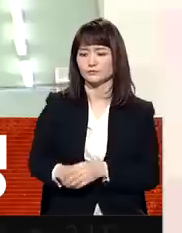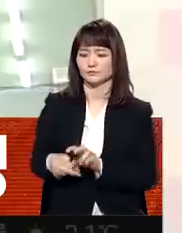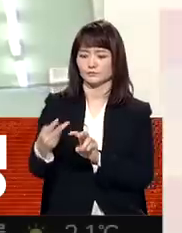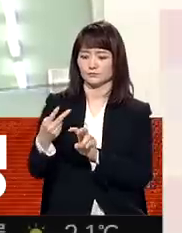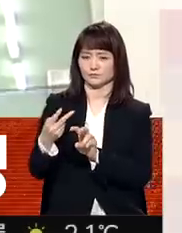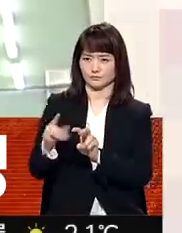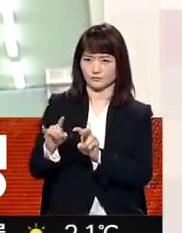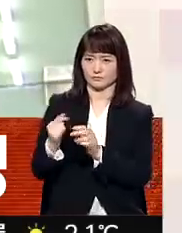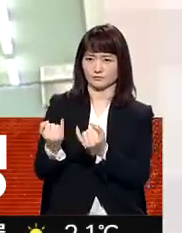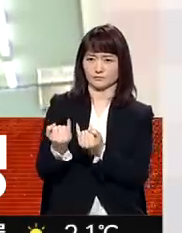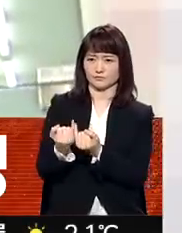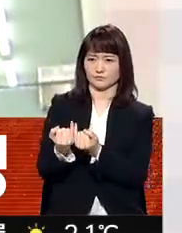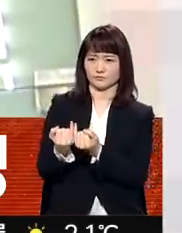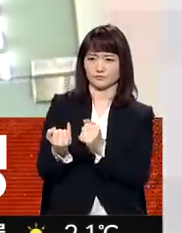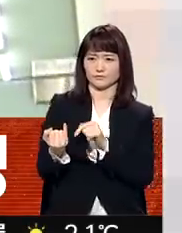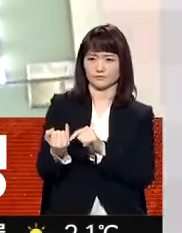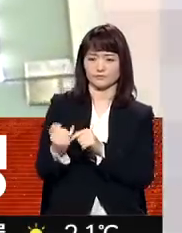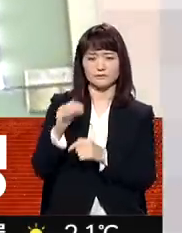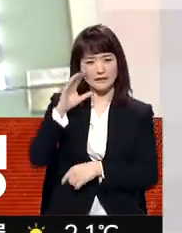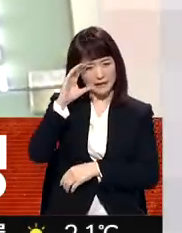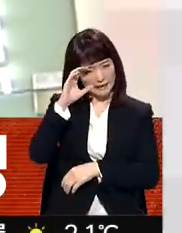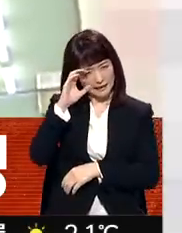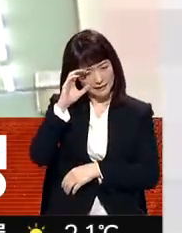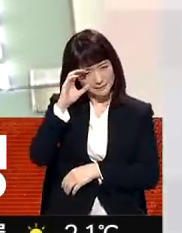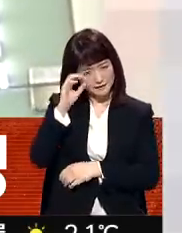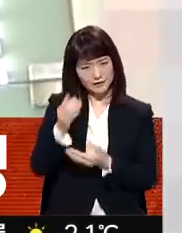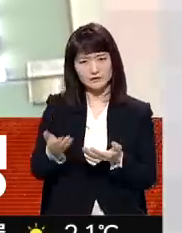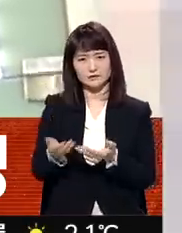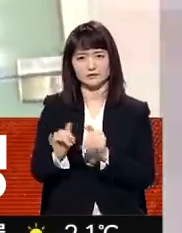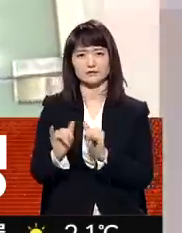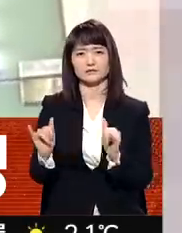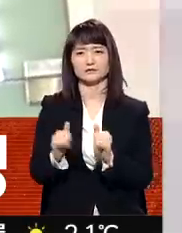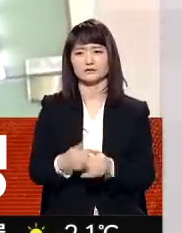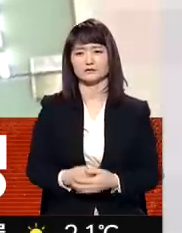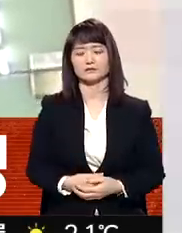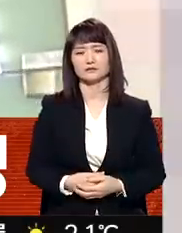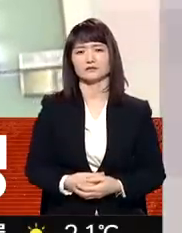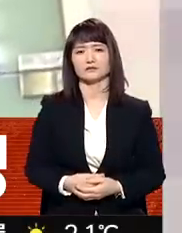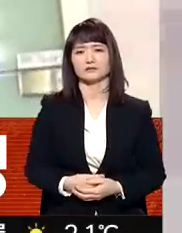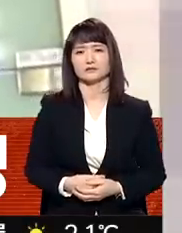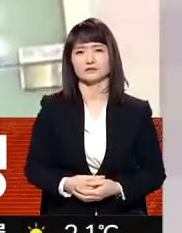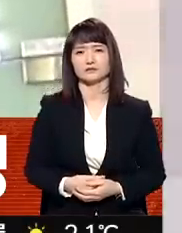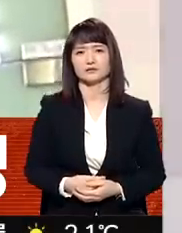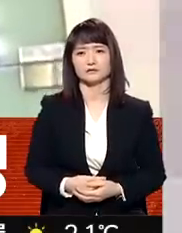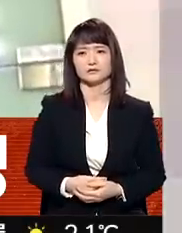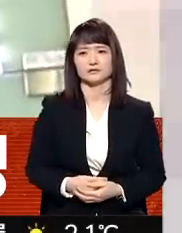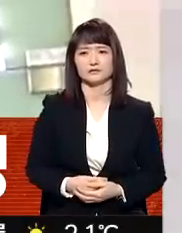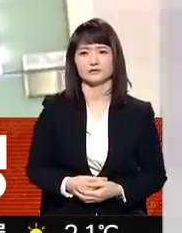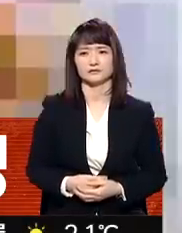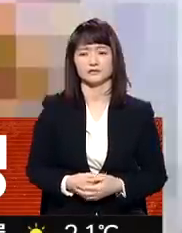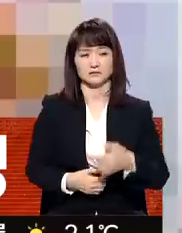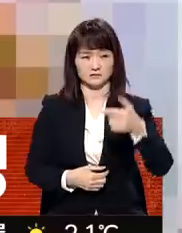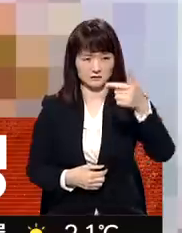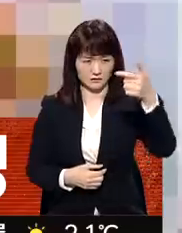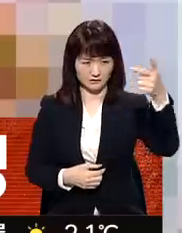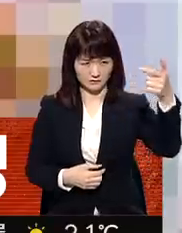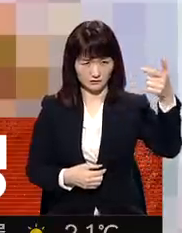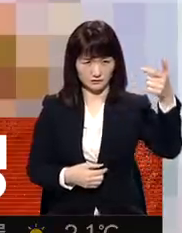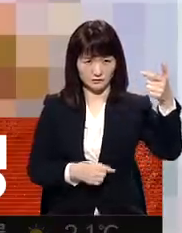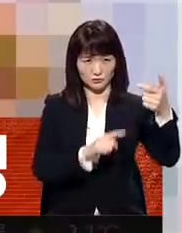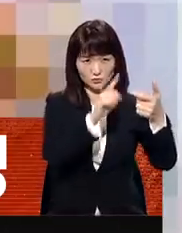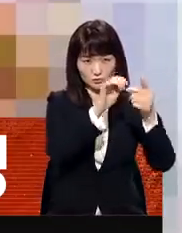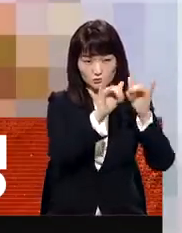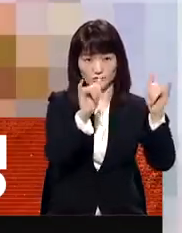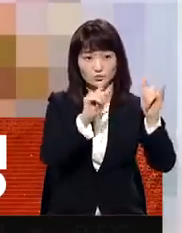즉 독점 판매하는 업체에 아르바이트생 직원이라는 거예요 그러다 보니까 본인이이 거장한테 어떻게 할 방법이 없던